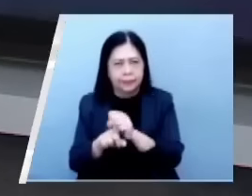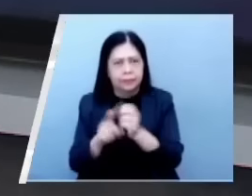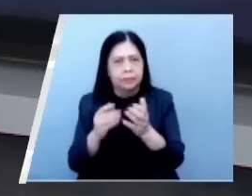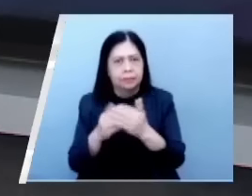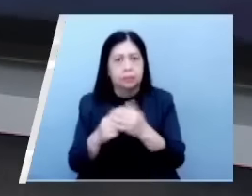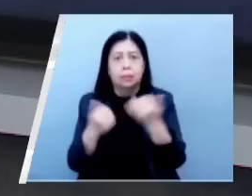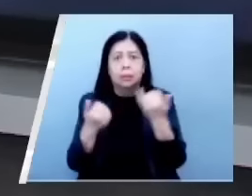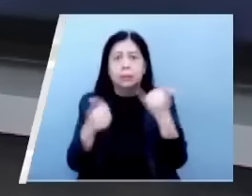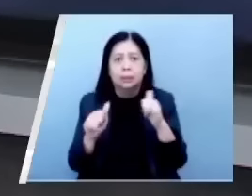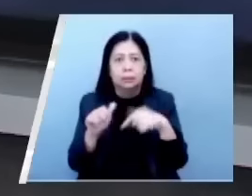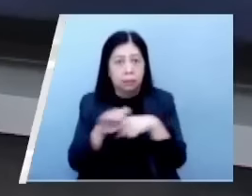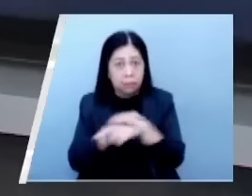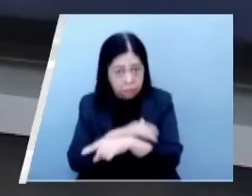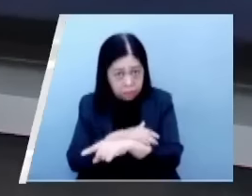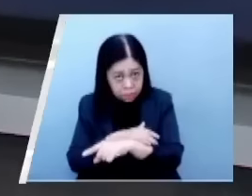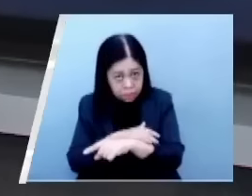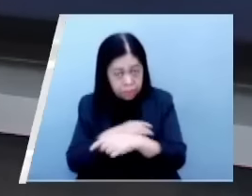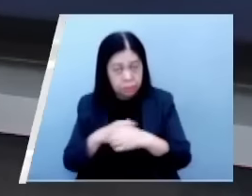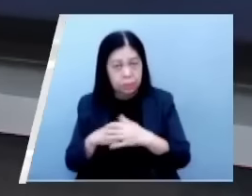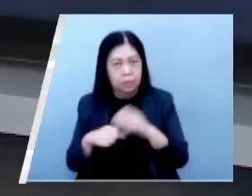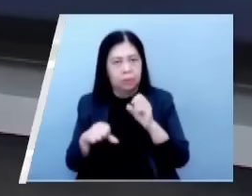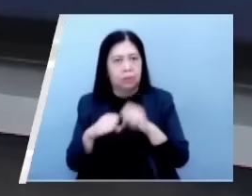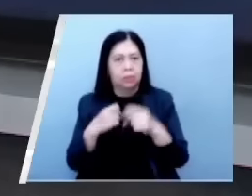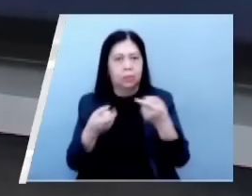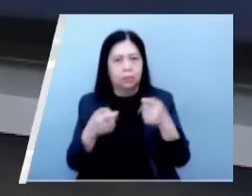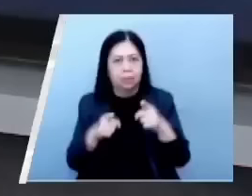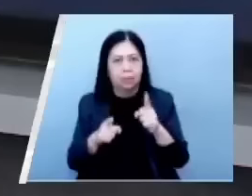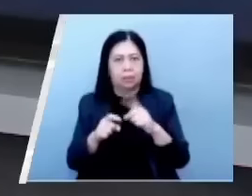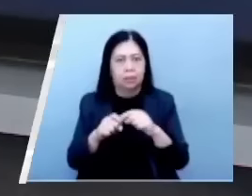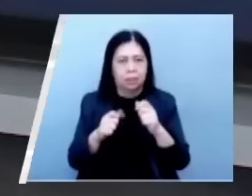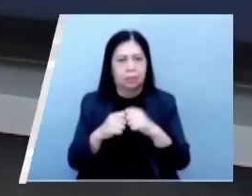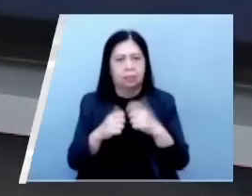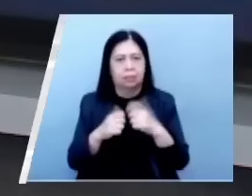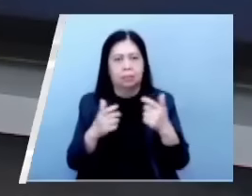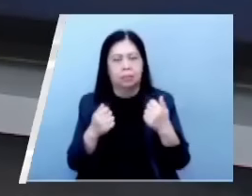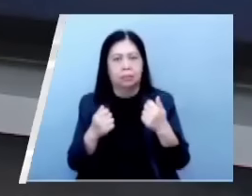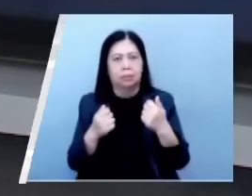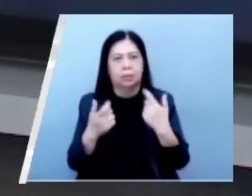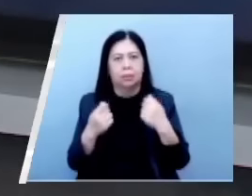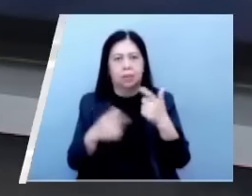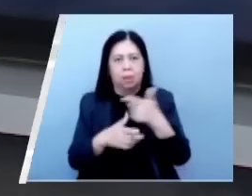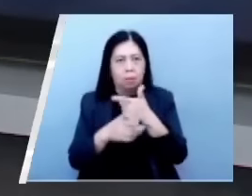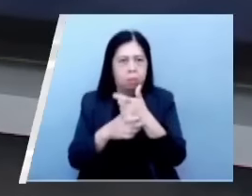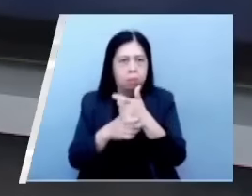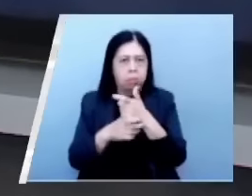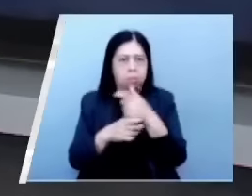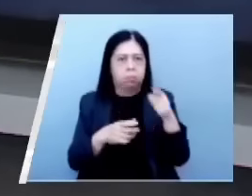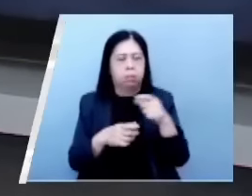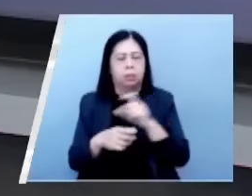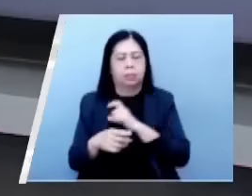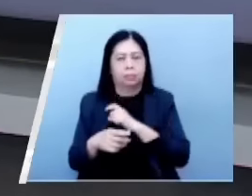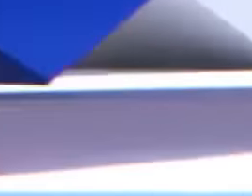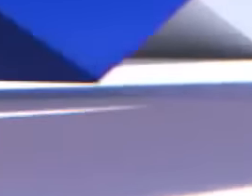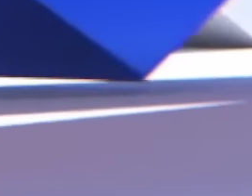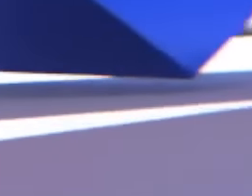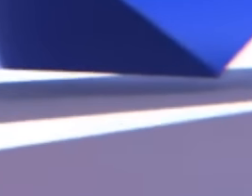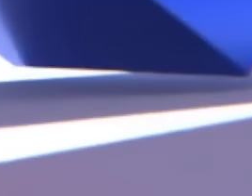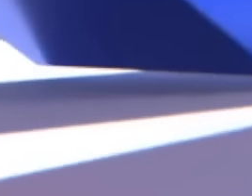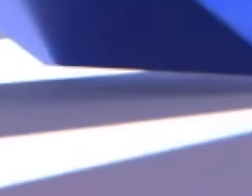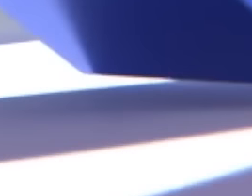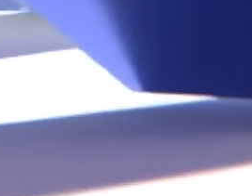natakasan pa sila nito kaya nauwi sa pagpapaputok ng baril. Nakatutok si Mari Zumari.